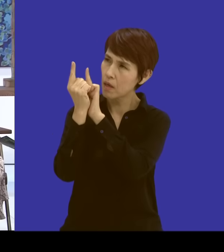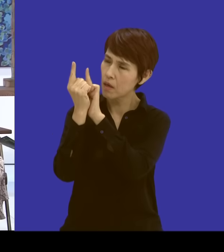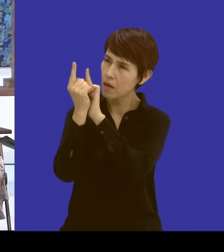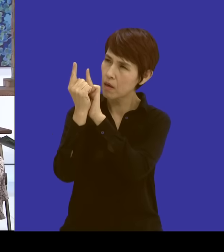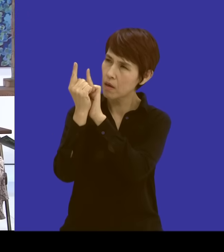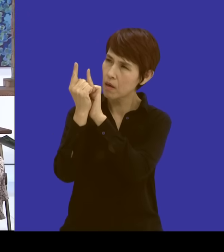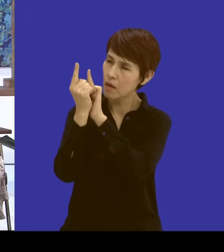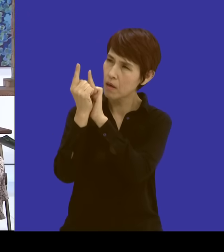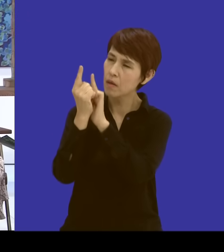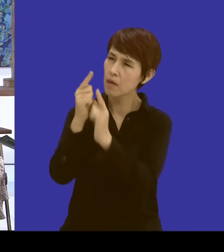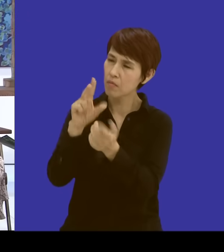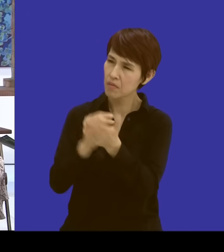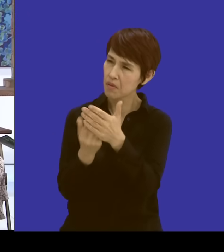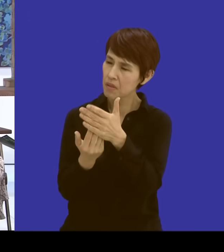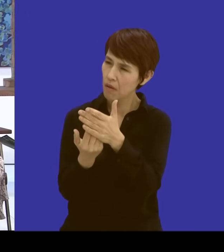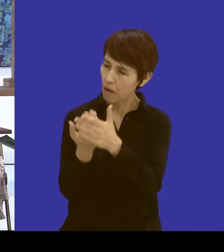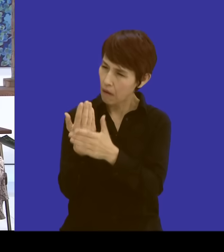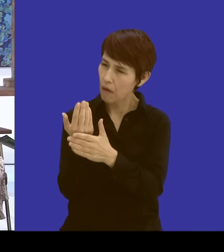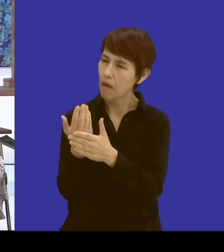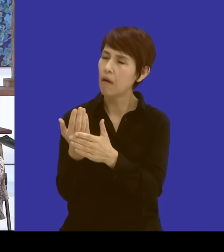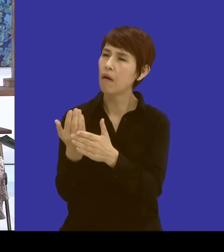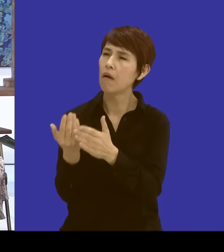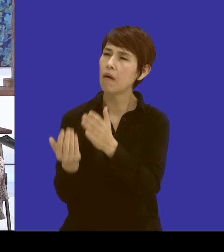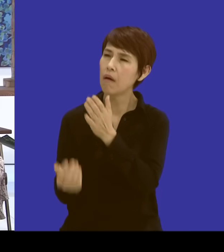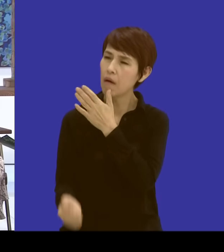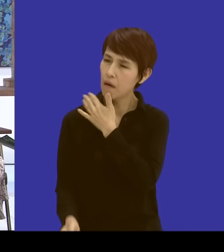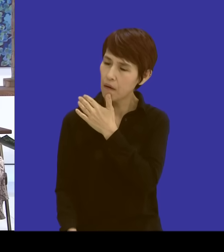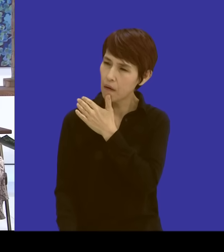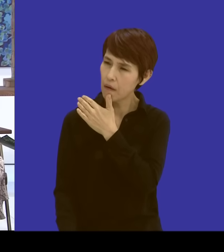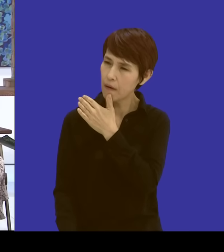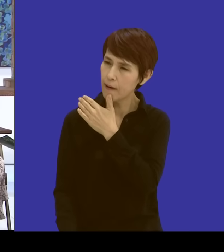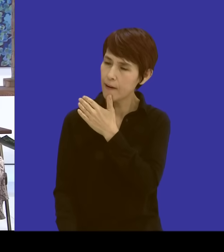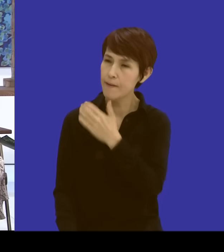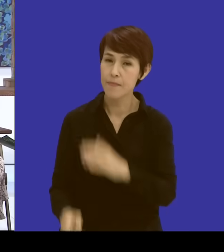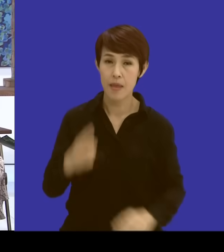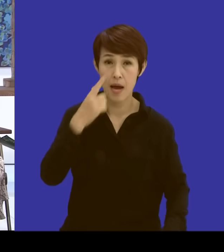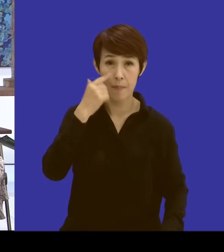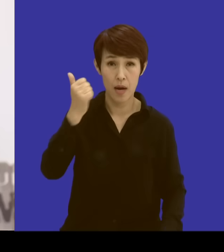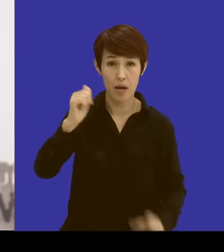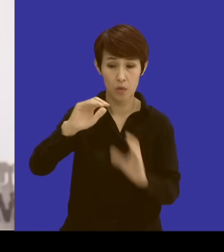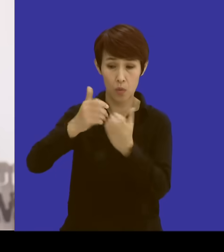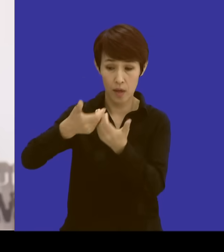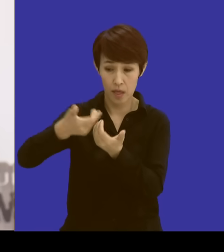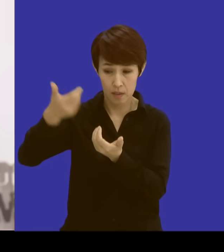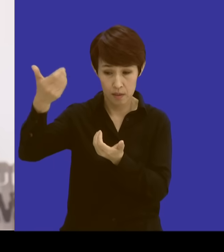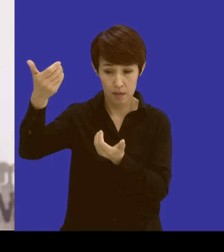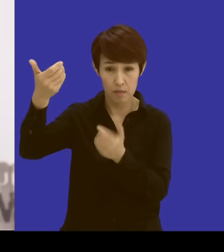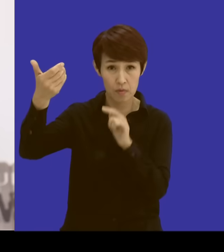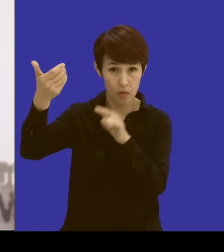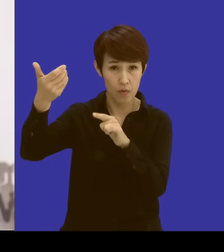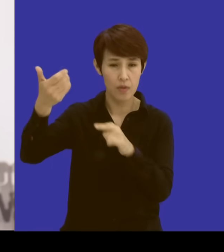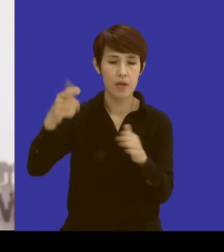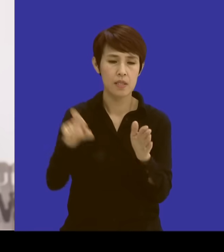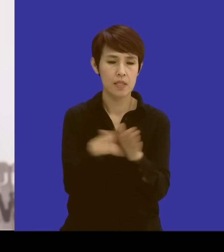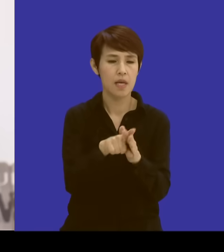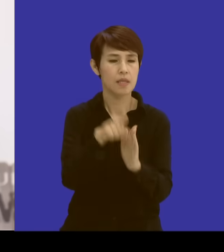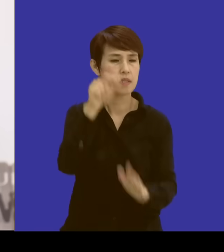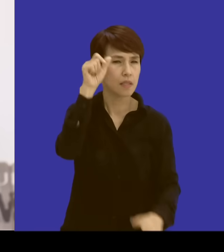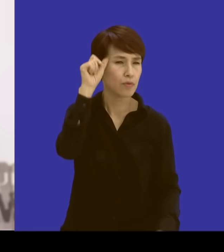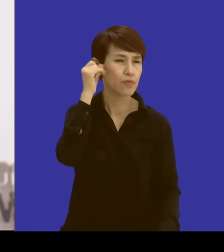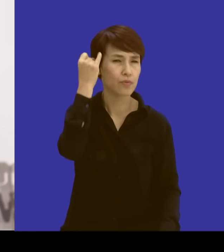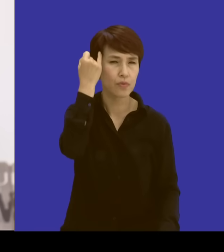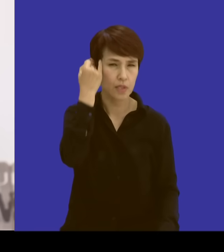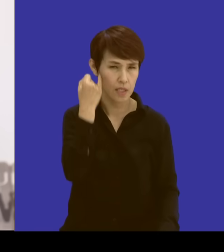영향을 줬구나 이제 그런 것들을 좀 정리할 수 있었죠. 그래서 사실 아버지가 돌아가신 게 저의 신앙 사춘기,